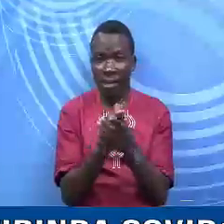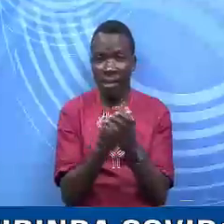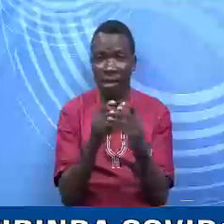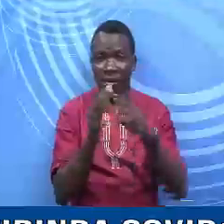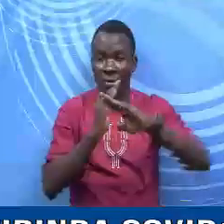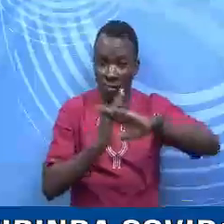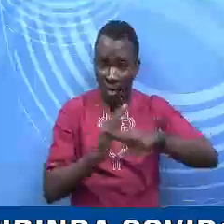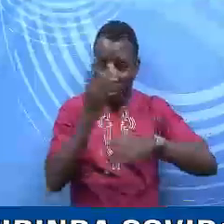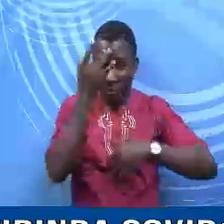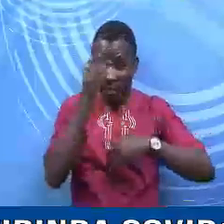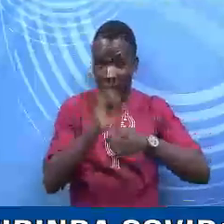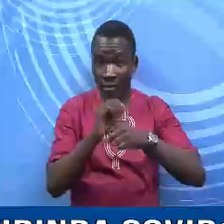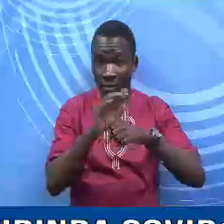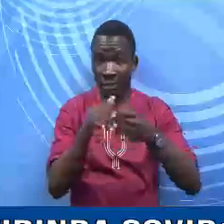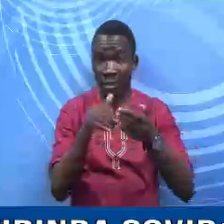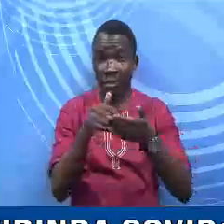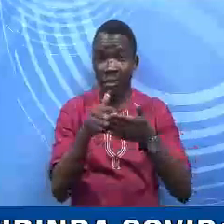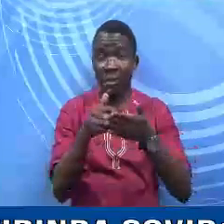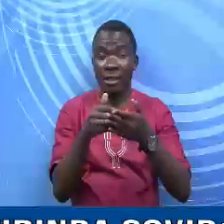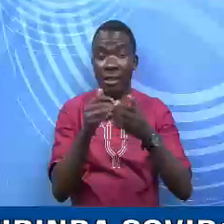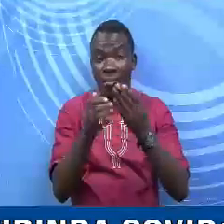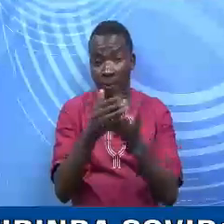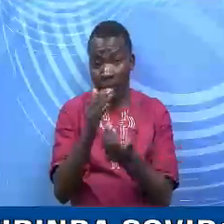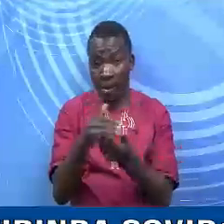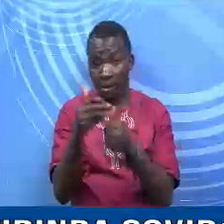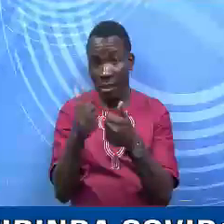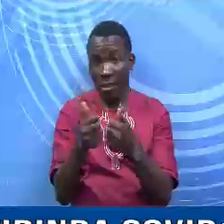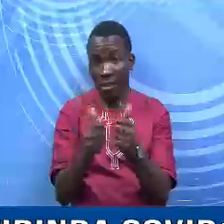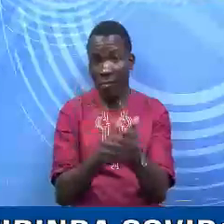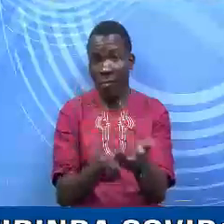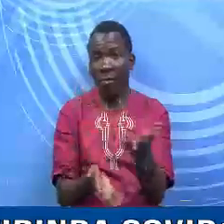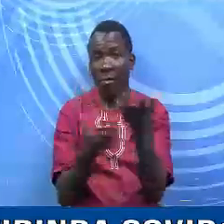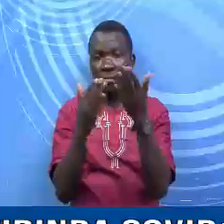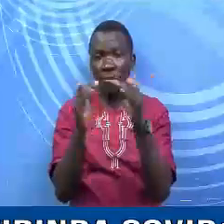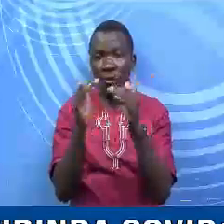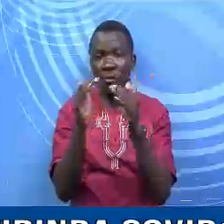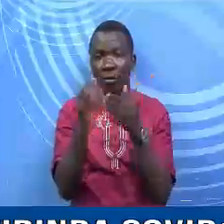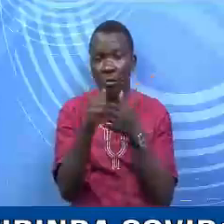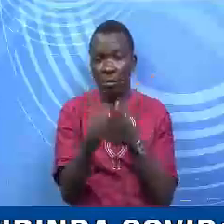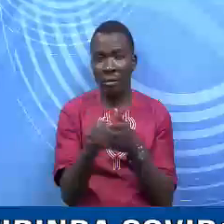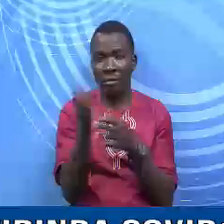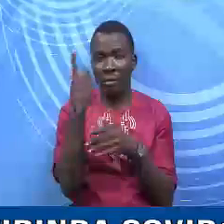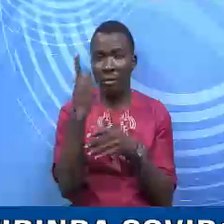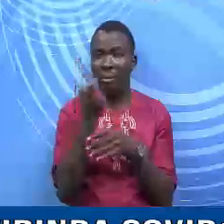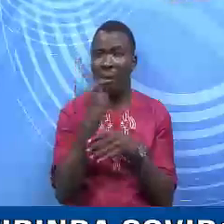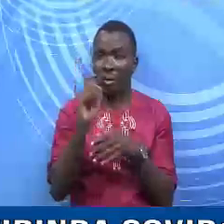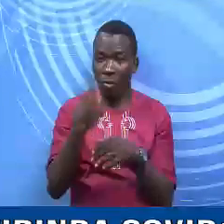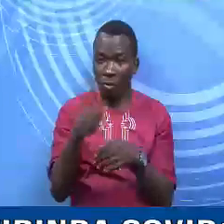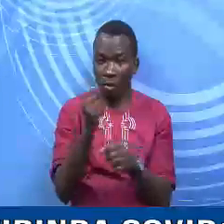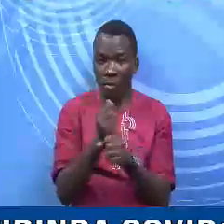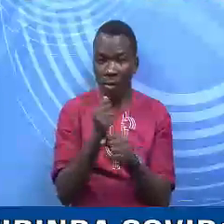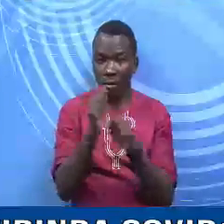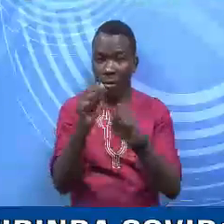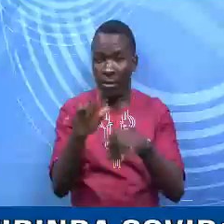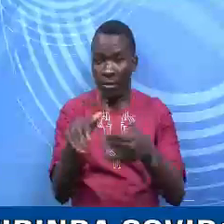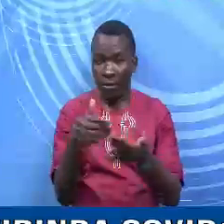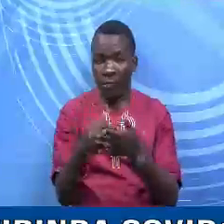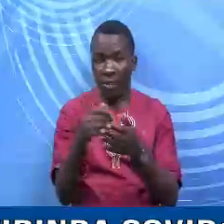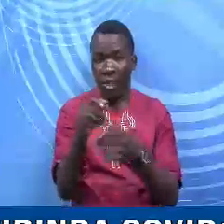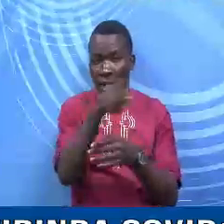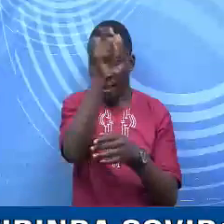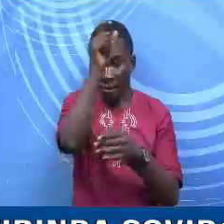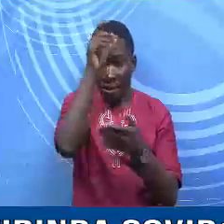icyorezo nabyo babyitaye turabikurikirana kandi ku buyobozi birumvikana ko naho baba bagomba kubikora byanze bikunze hakwibazwa igihe bamwe mu